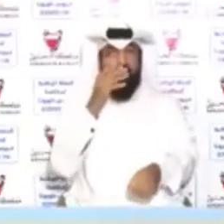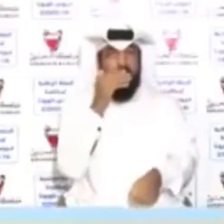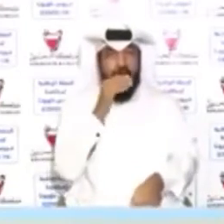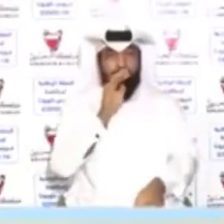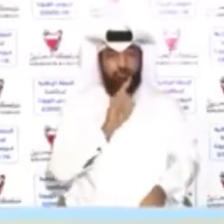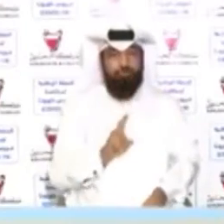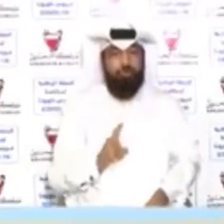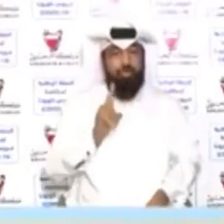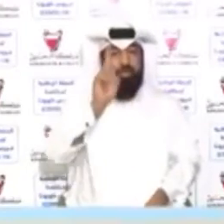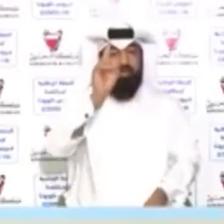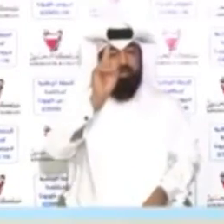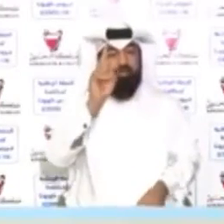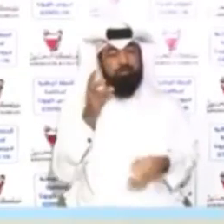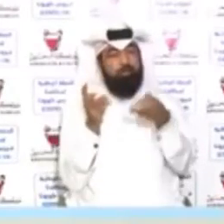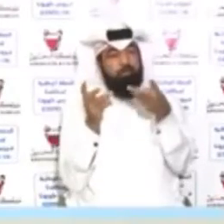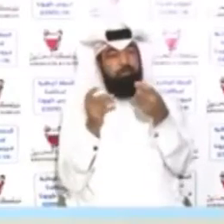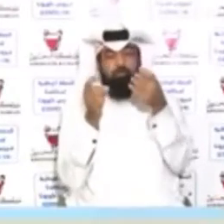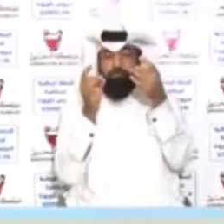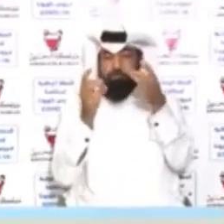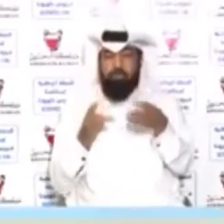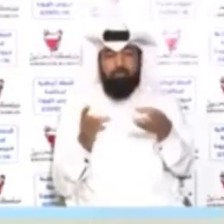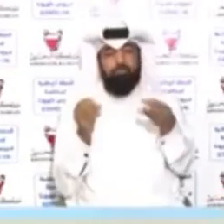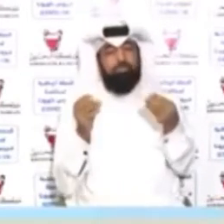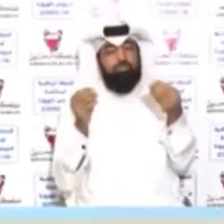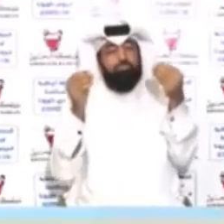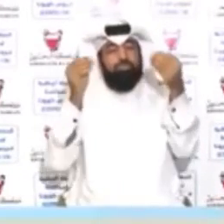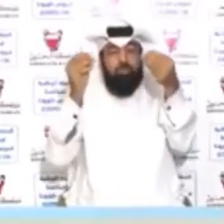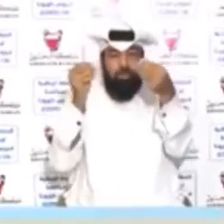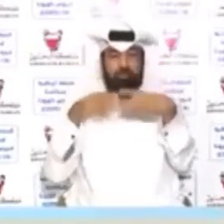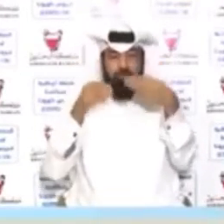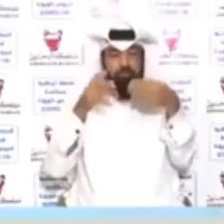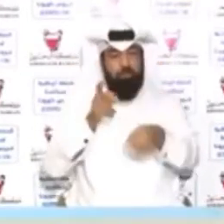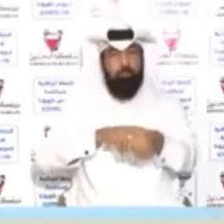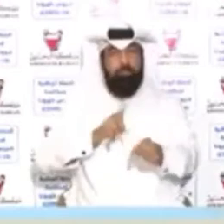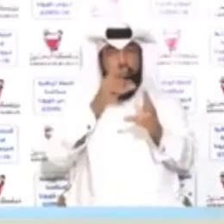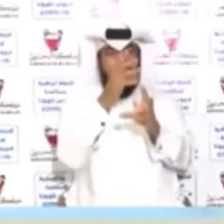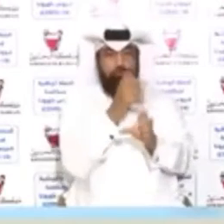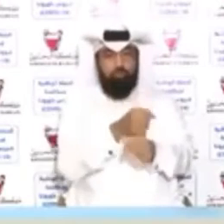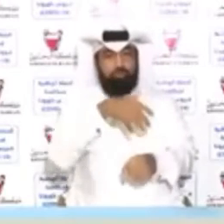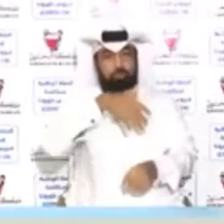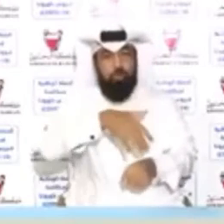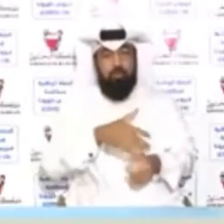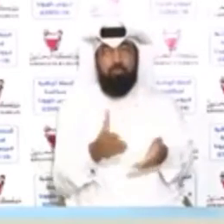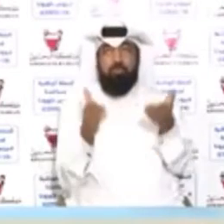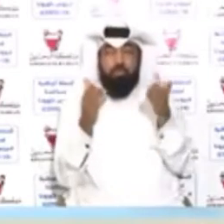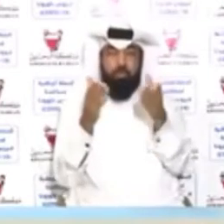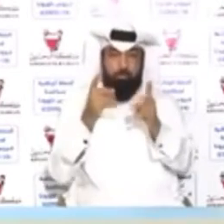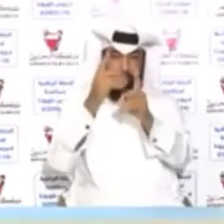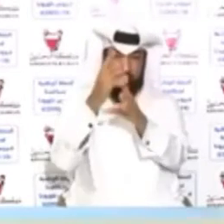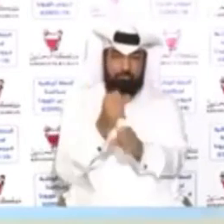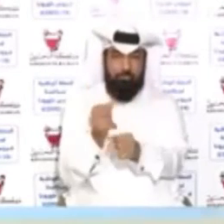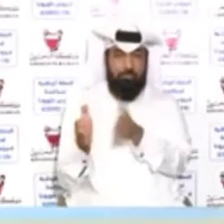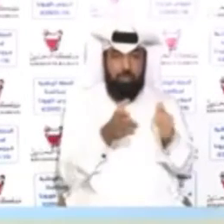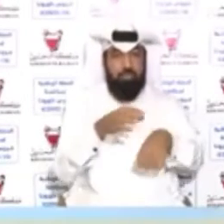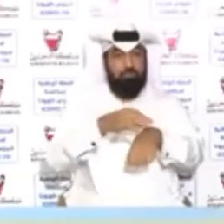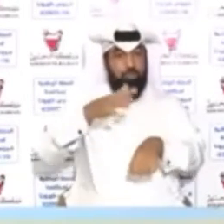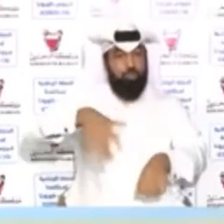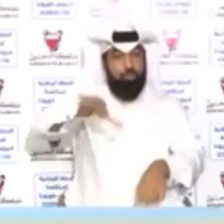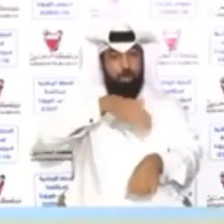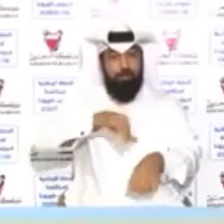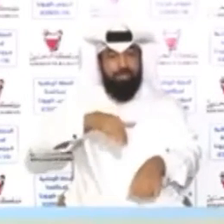لا تعد ولا تحصى، أصلي وسلم على المبعوث رحمة العالمين. نرحب بكم جميعا في هذا المؤتمر